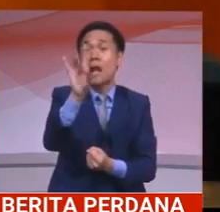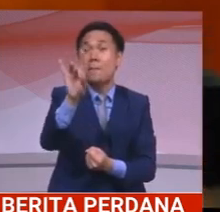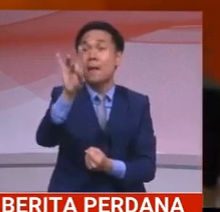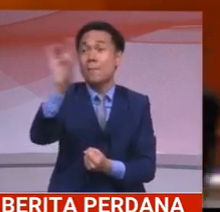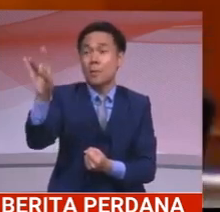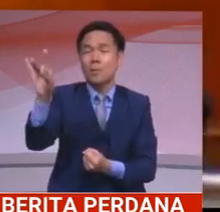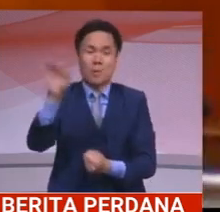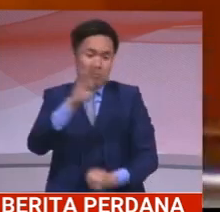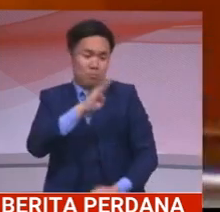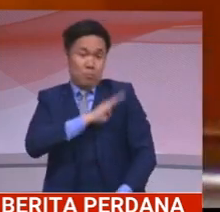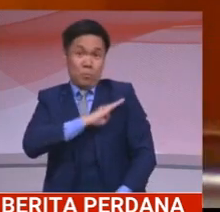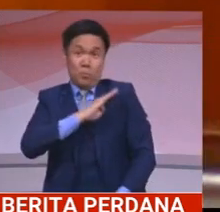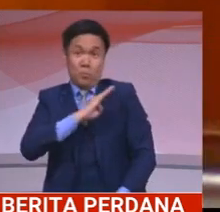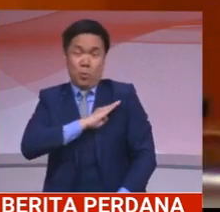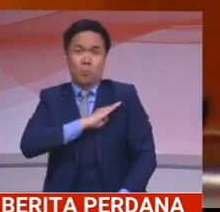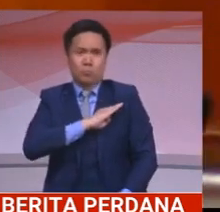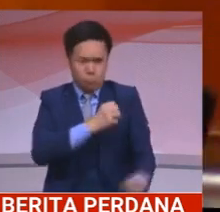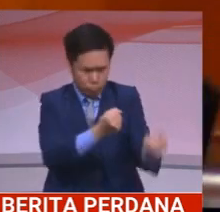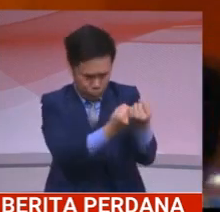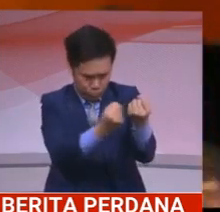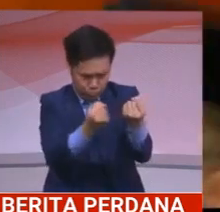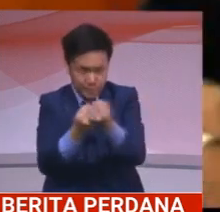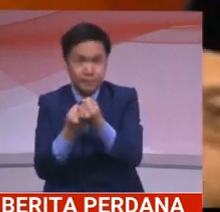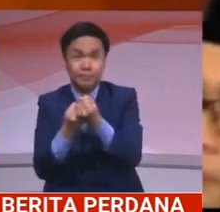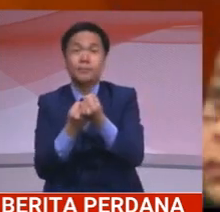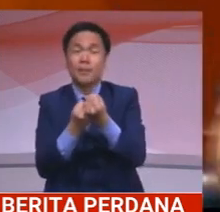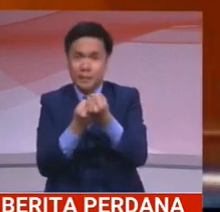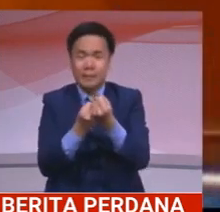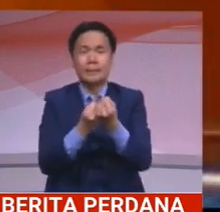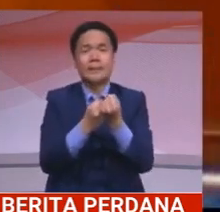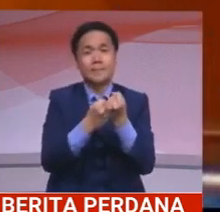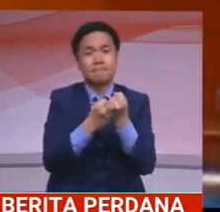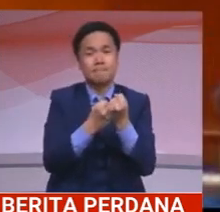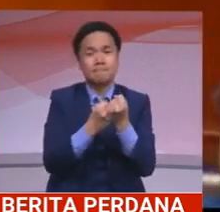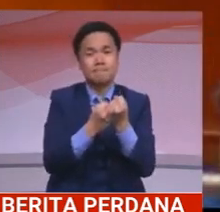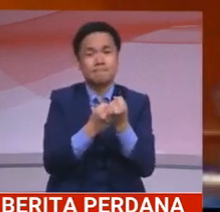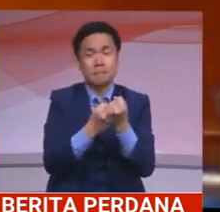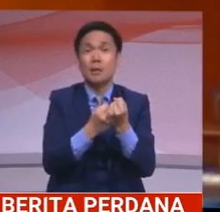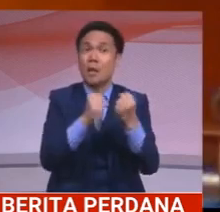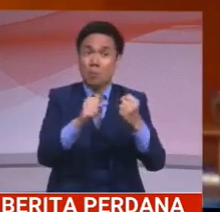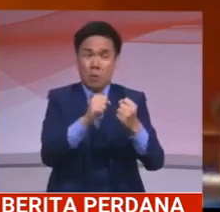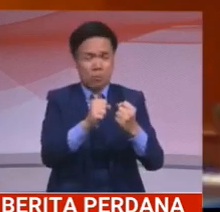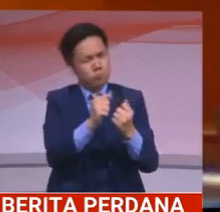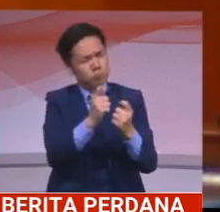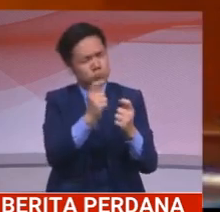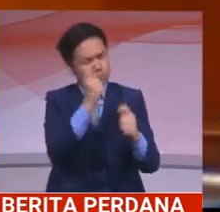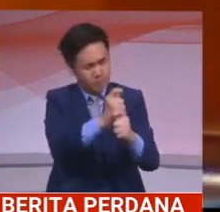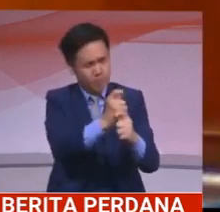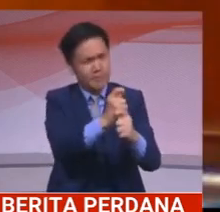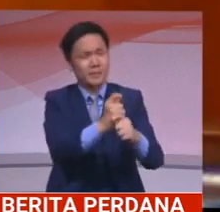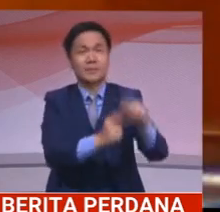213,688 majikan dan telah berjaya mengekalkan sebanyak